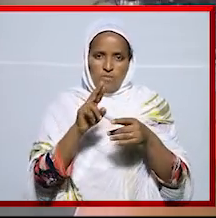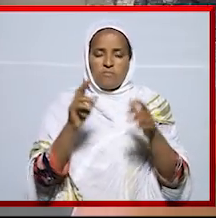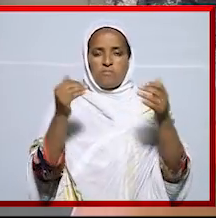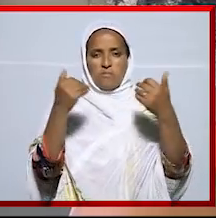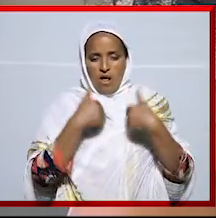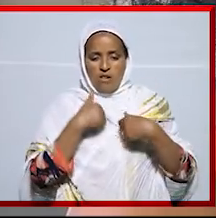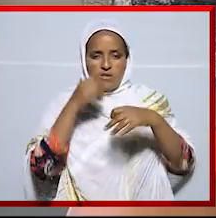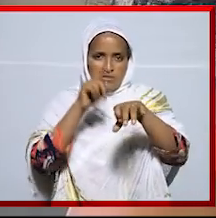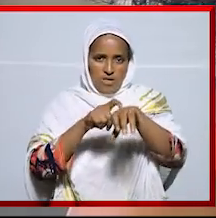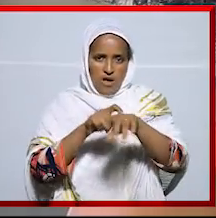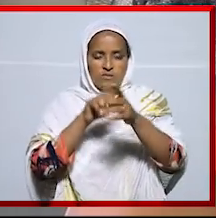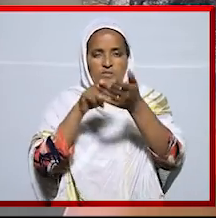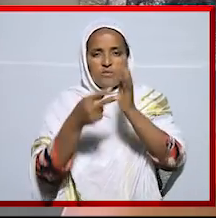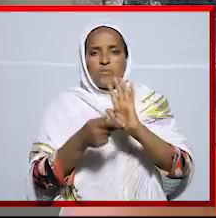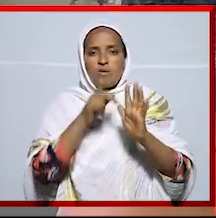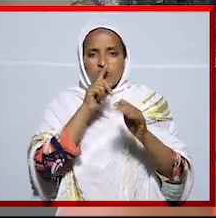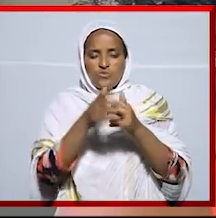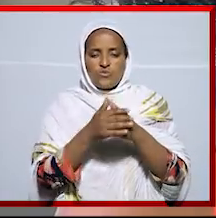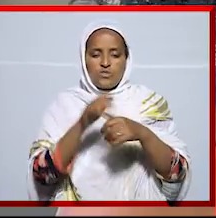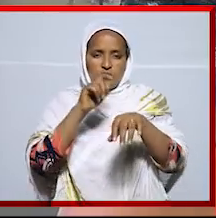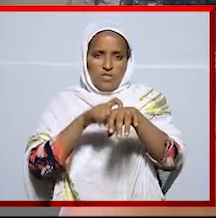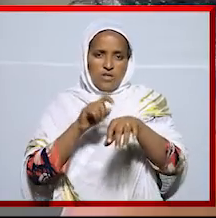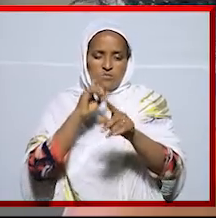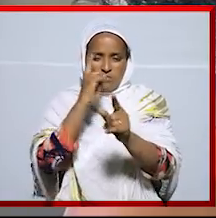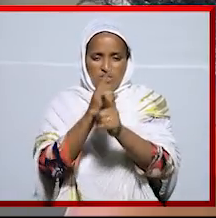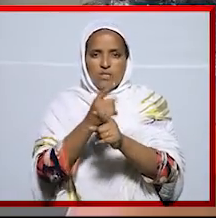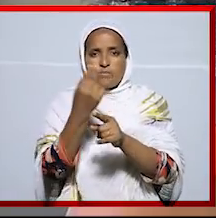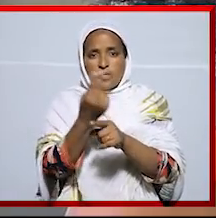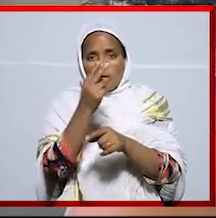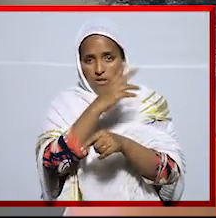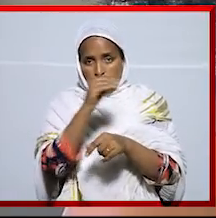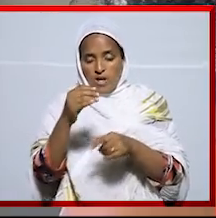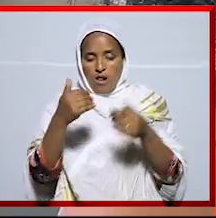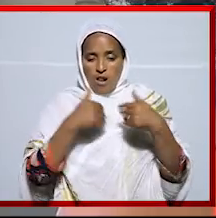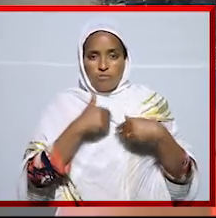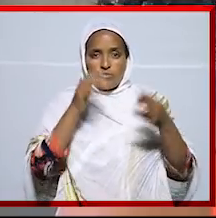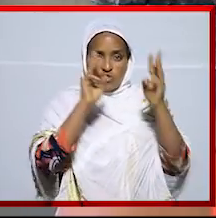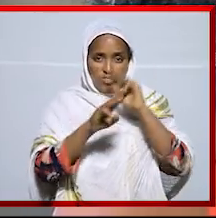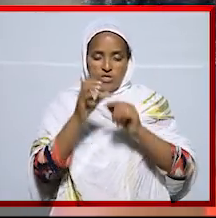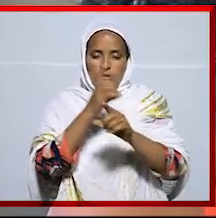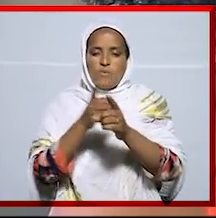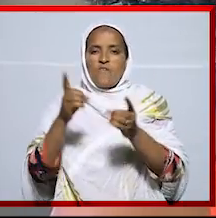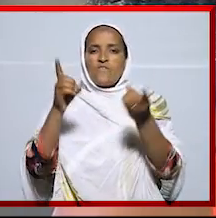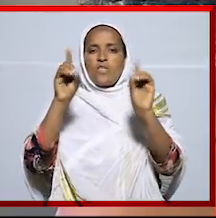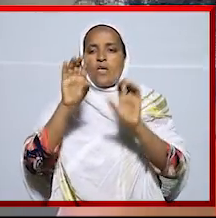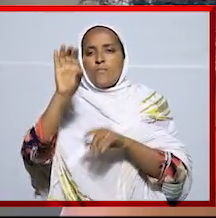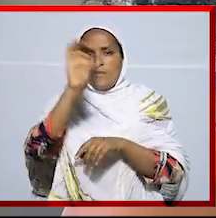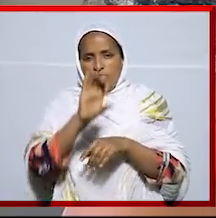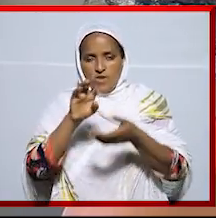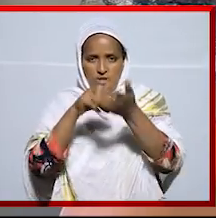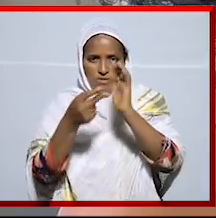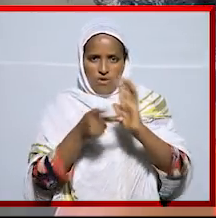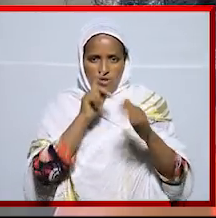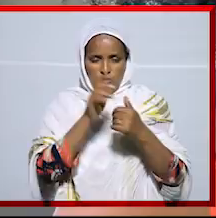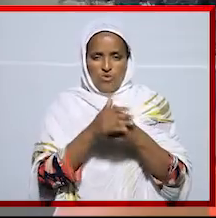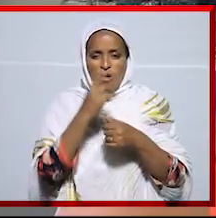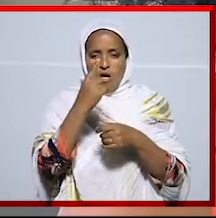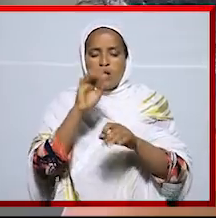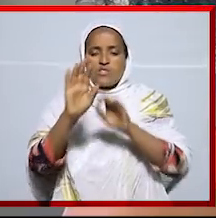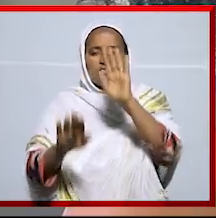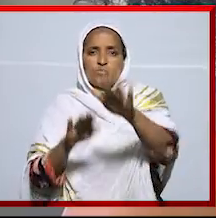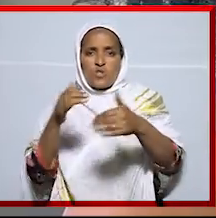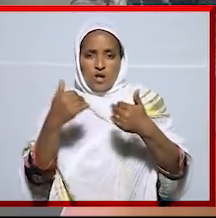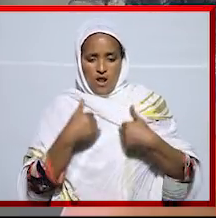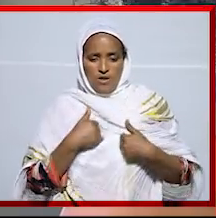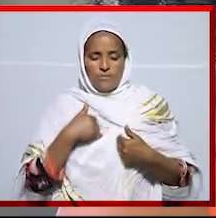ባለንበት ወይም ባለን ሰዓት ማለት ነው ጊዜያችን በአግባብ መጠቀምና ለለብን ችግር መፍትሄ መፈለግ